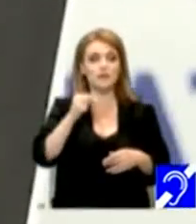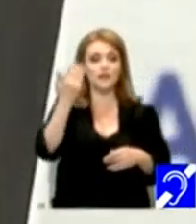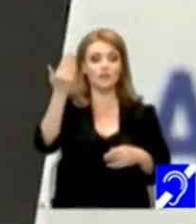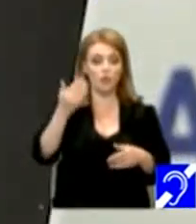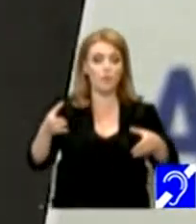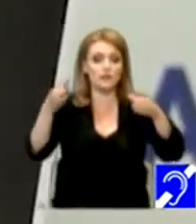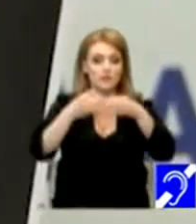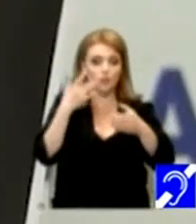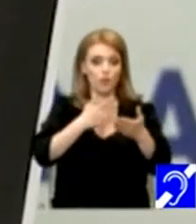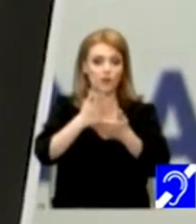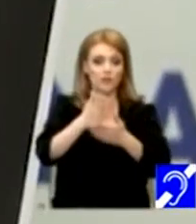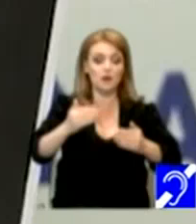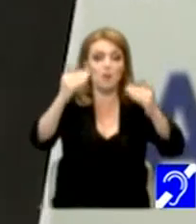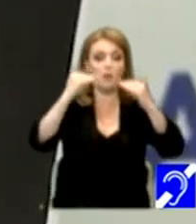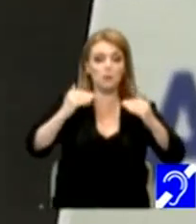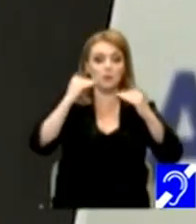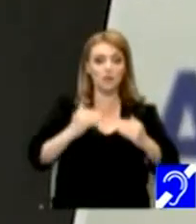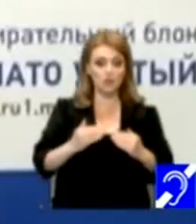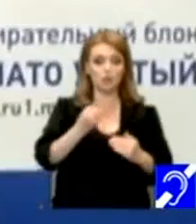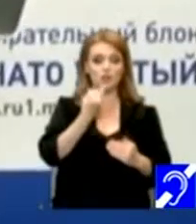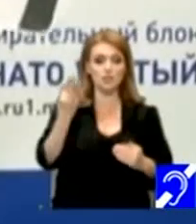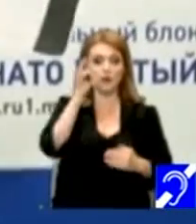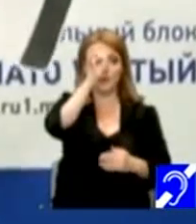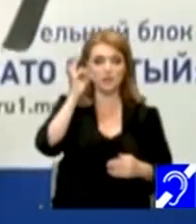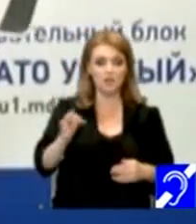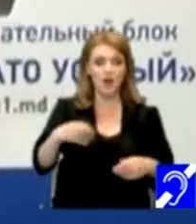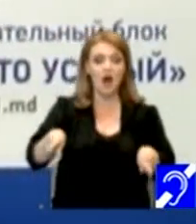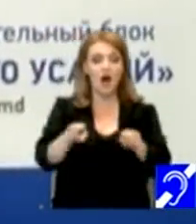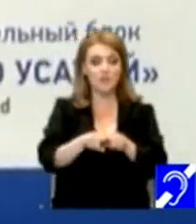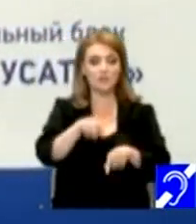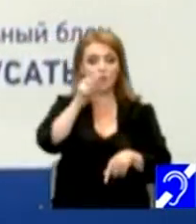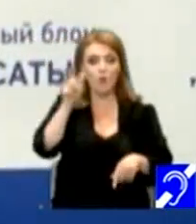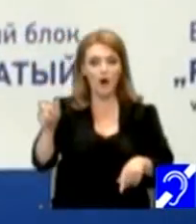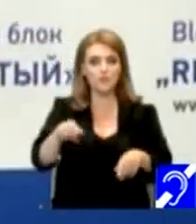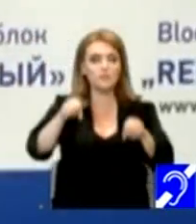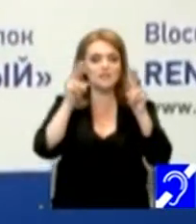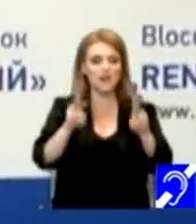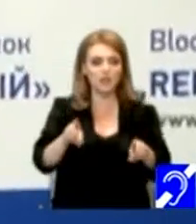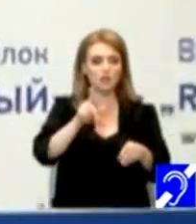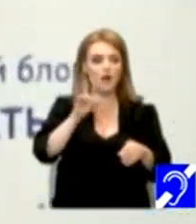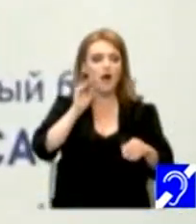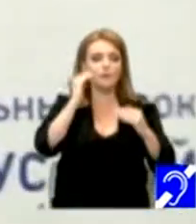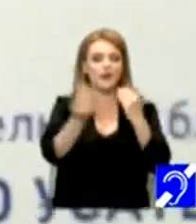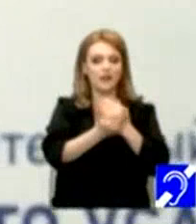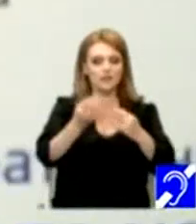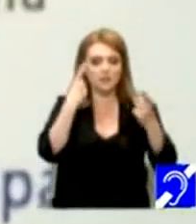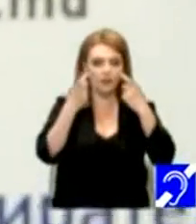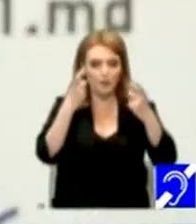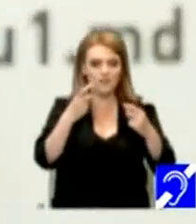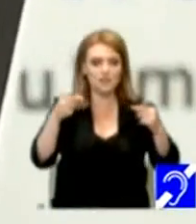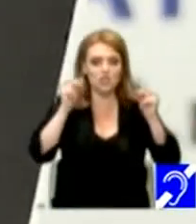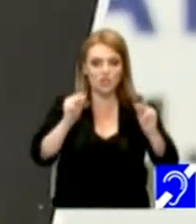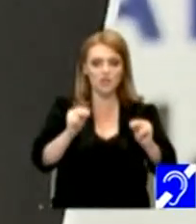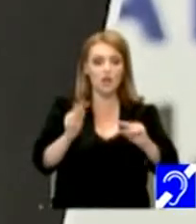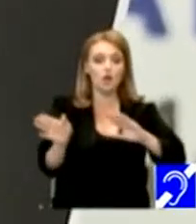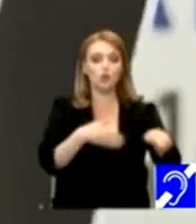pentru partidul său ar fi mai mici cu câteva procente, astfel încât alegătorii să fie dezinformați și manipulați. După